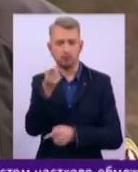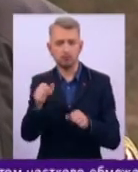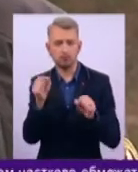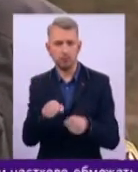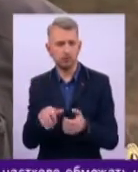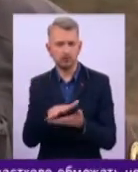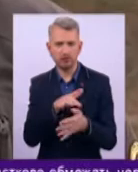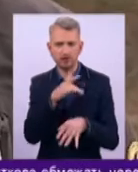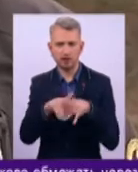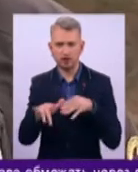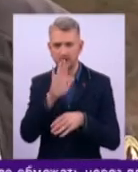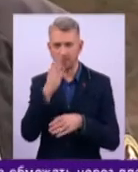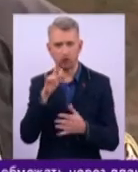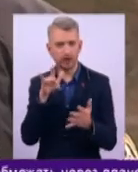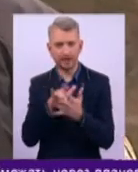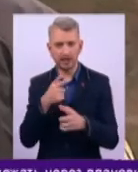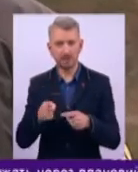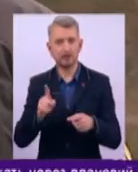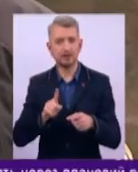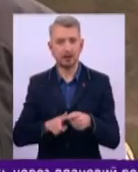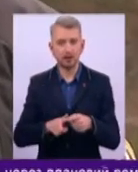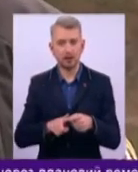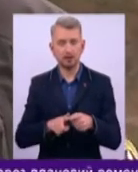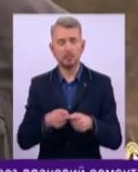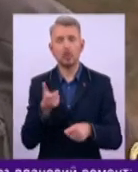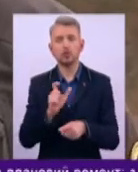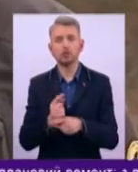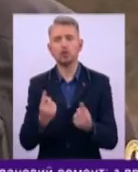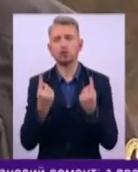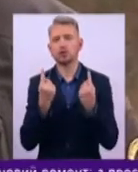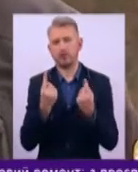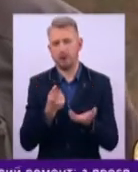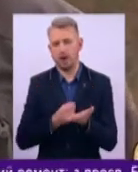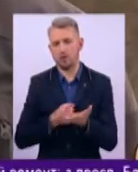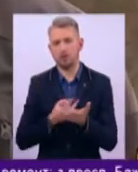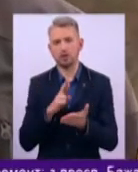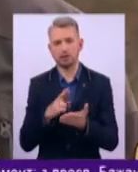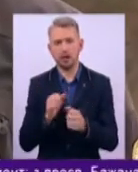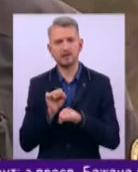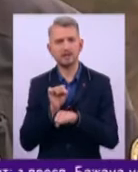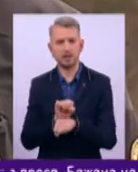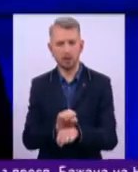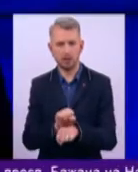знищувати ворожі цілі. І це дуже суттєвий аргумент для стримання агресора.